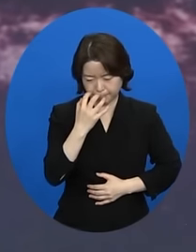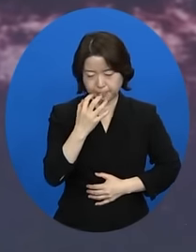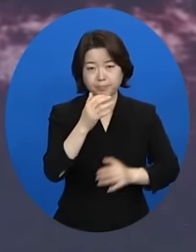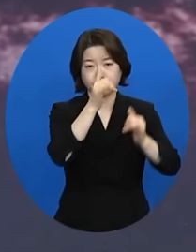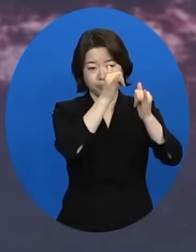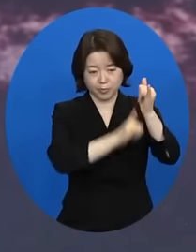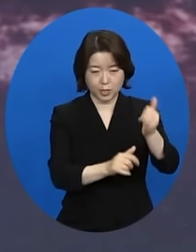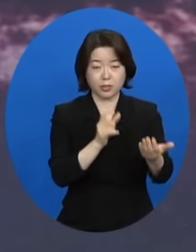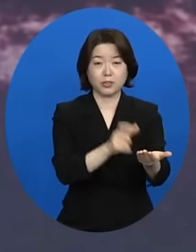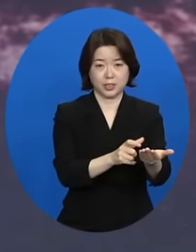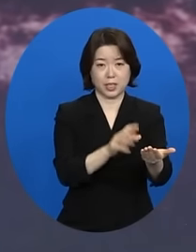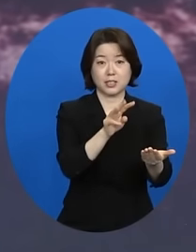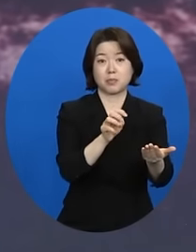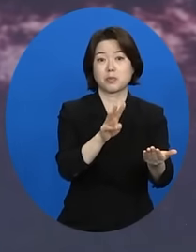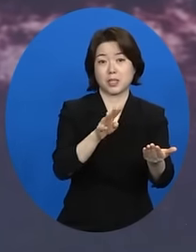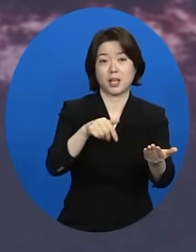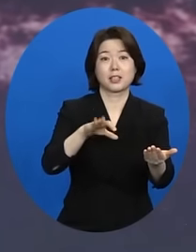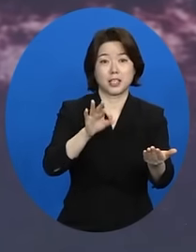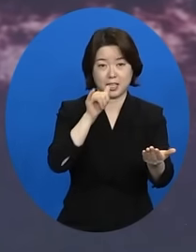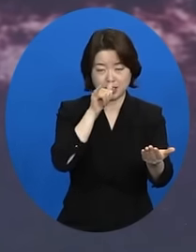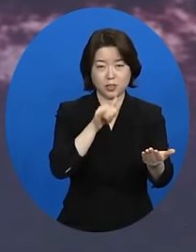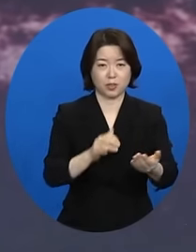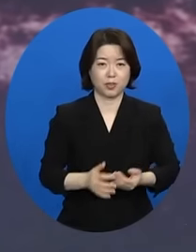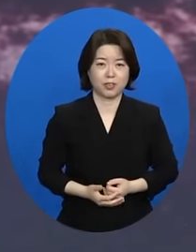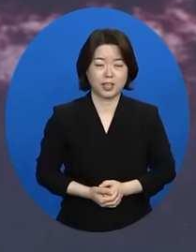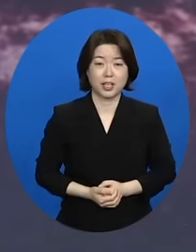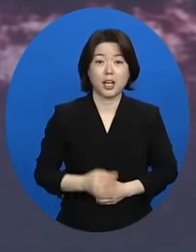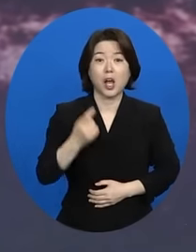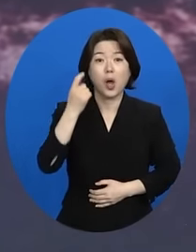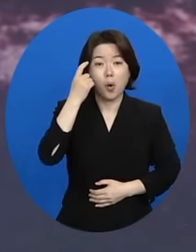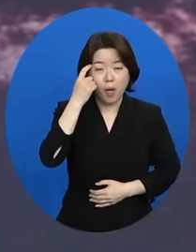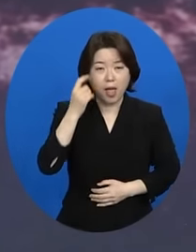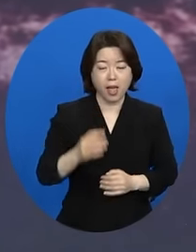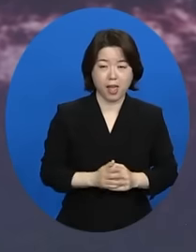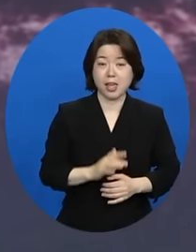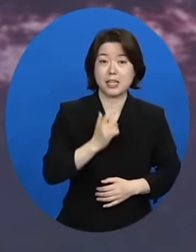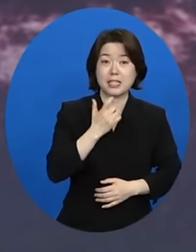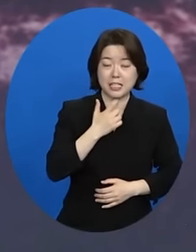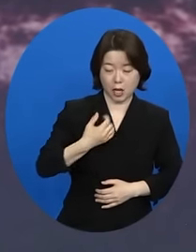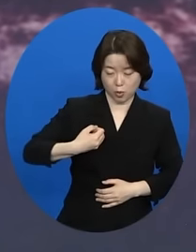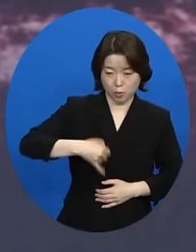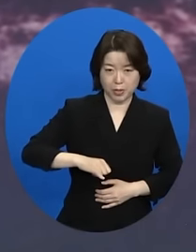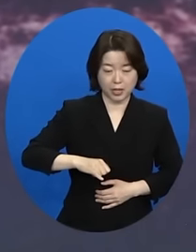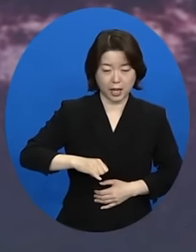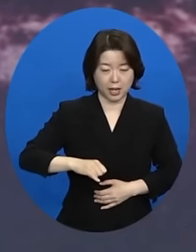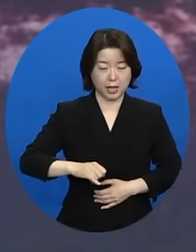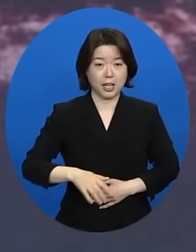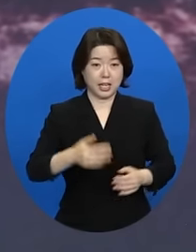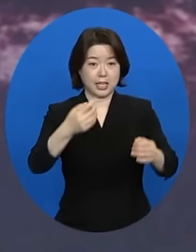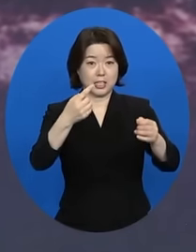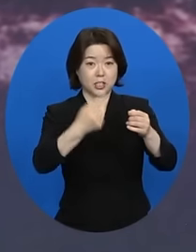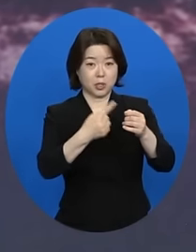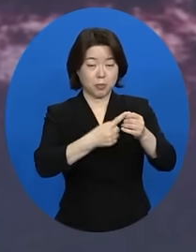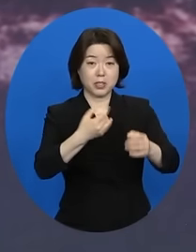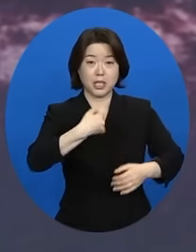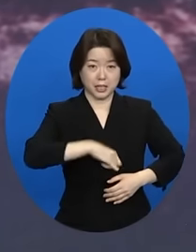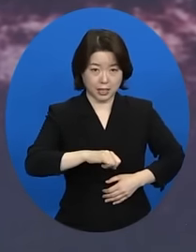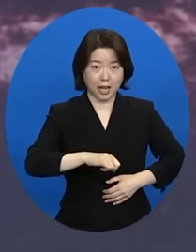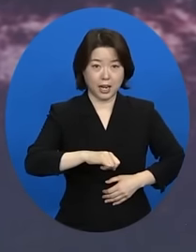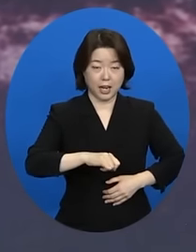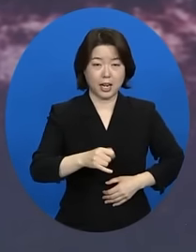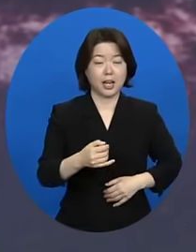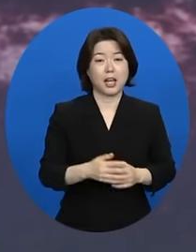창세기 34장입니다. 왜냐하면 야곱의 딸 이 레아의 딸이기도 하죠. 야곱의